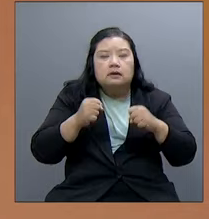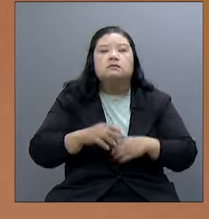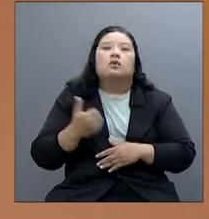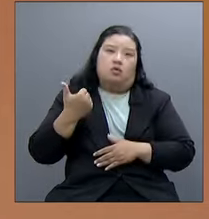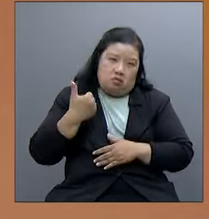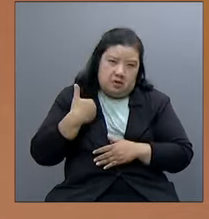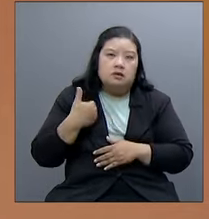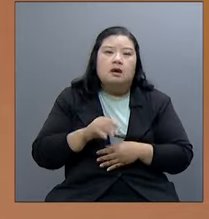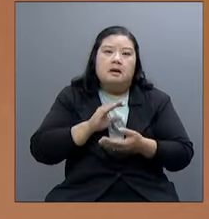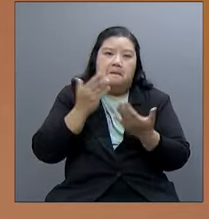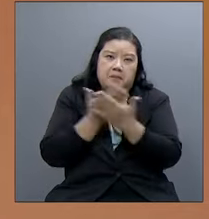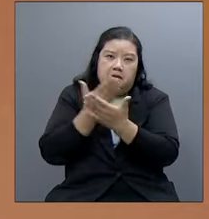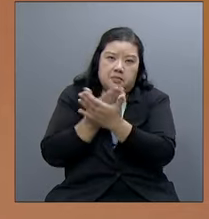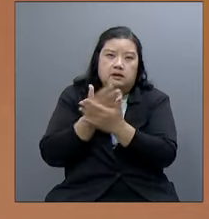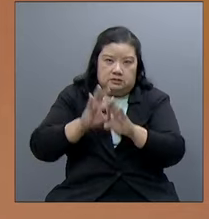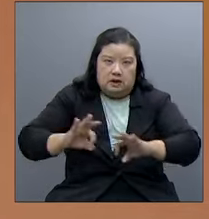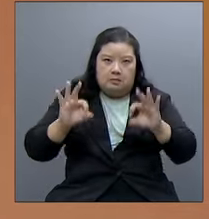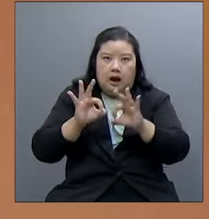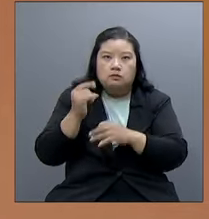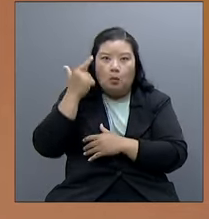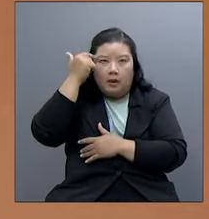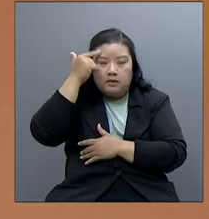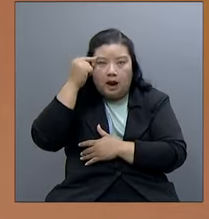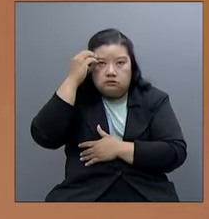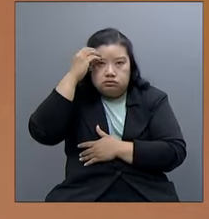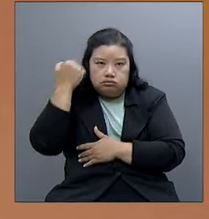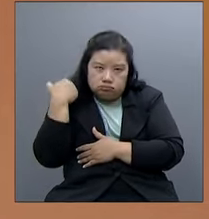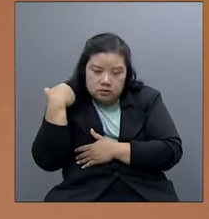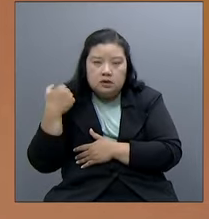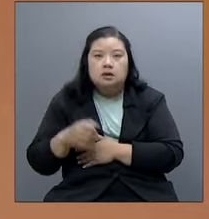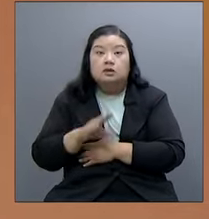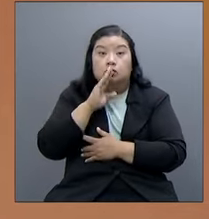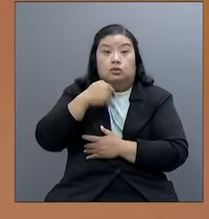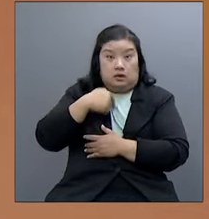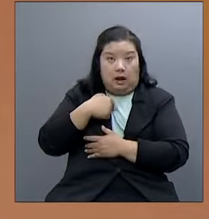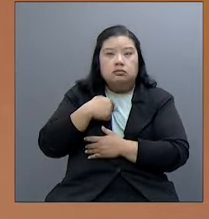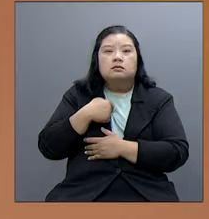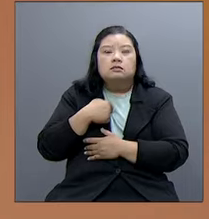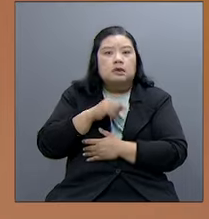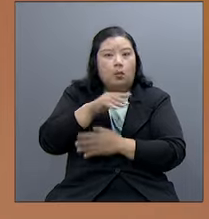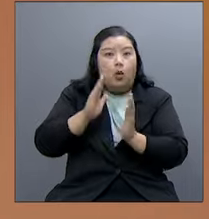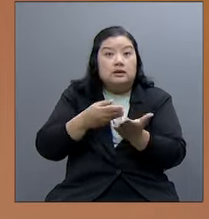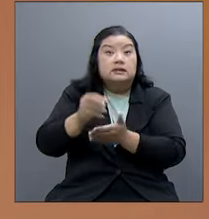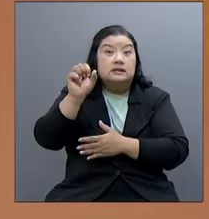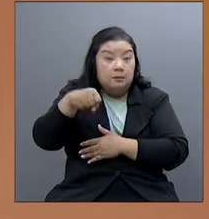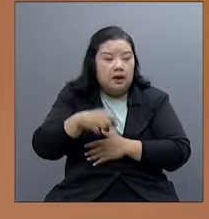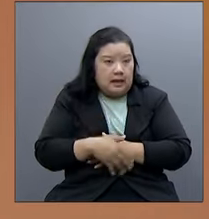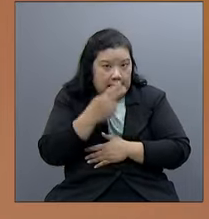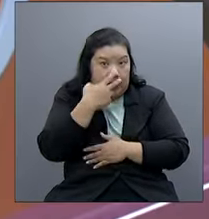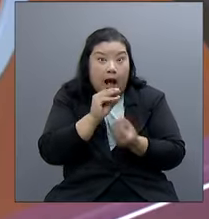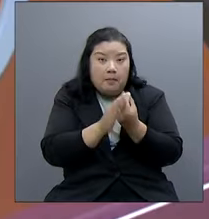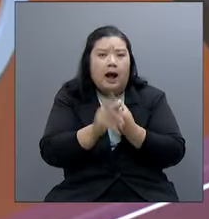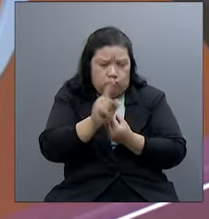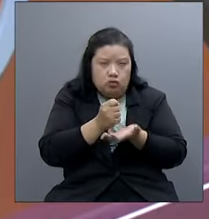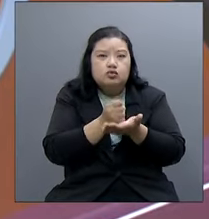หองความรู้ใการสบสนุนหรอม้แต่ผู้บิภกรอยเราถ้ารู้แล้วเขาปกผักตหดูกัน อยาลมชอนอกันบ